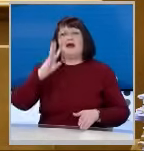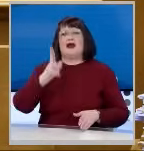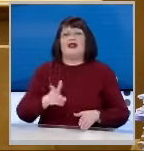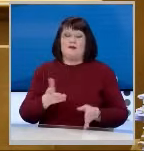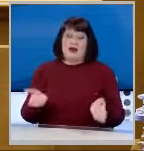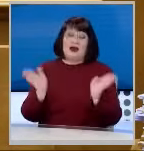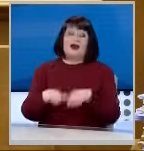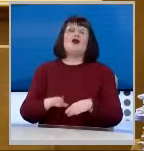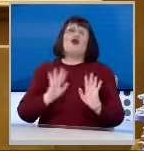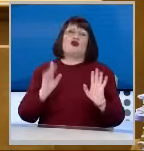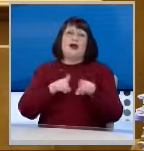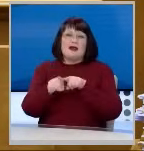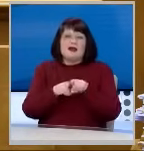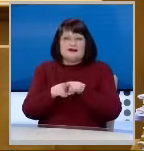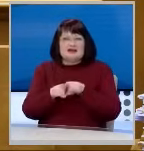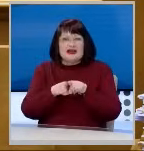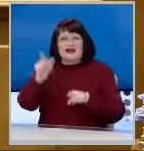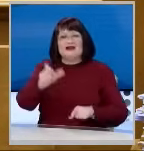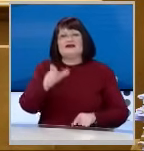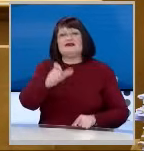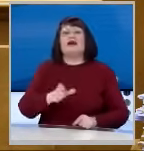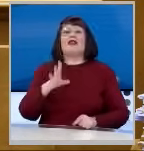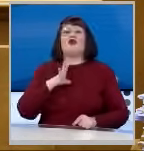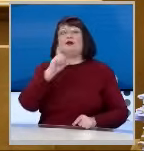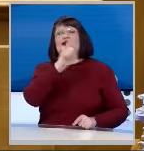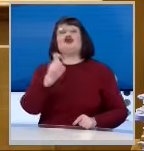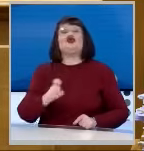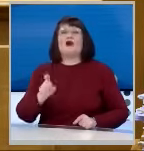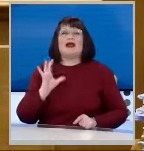γιατί συνδέεται με ανθρώπινες ζωές